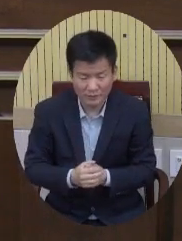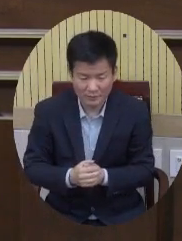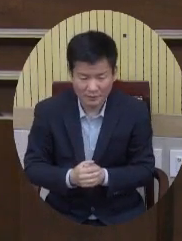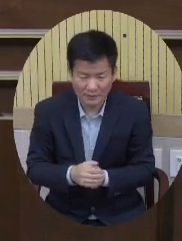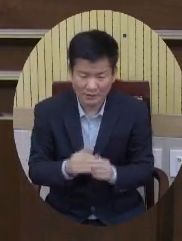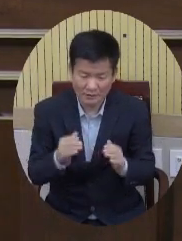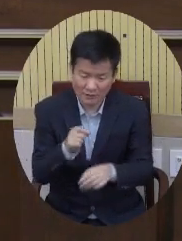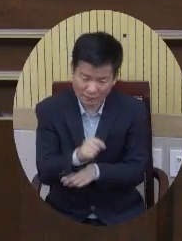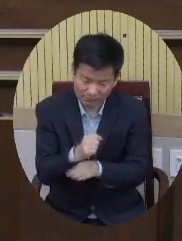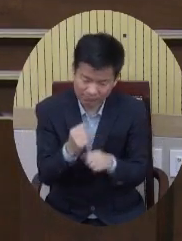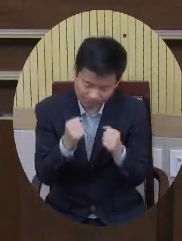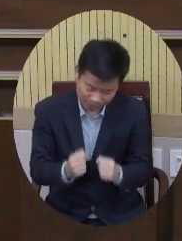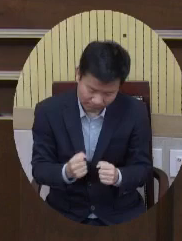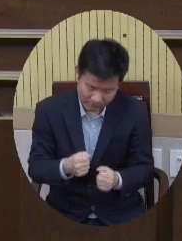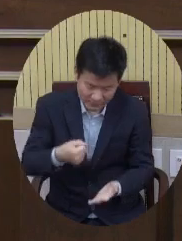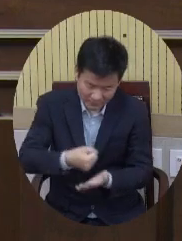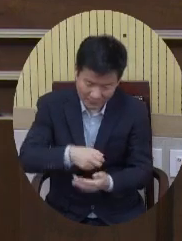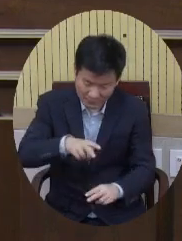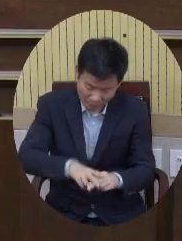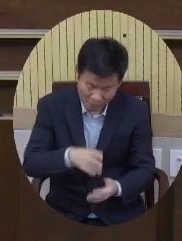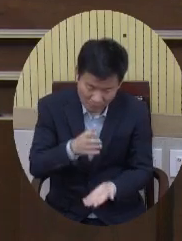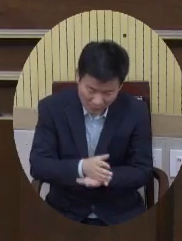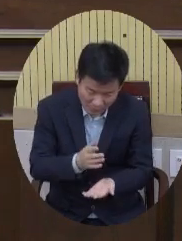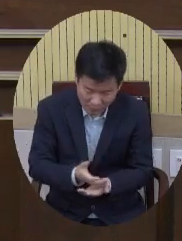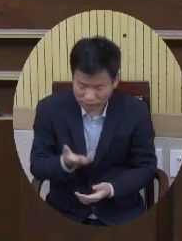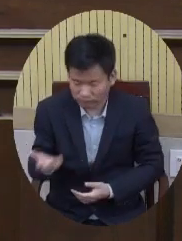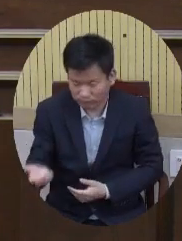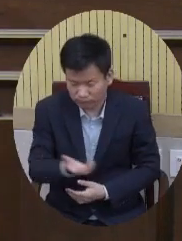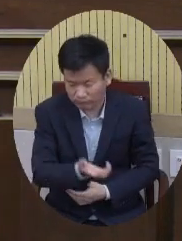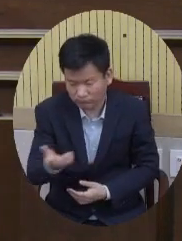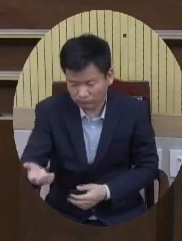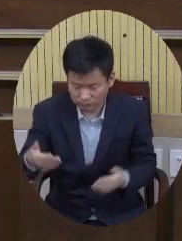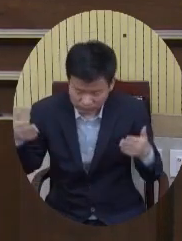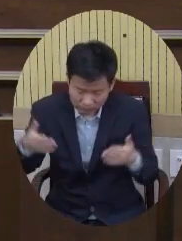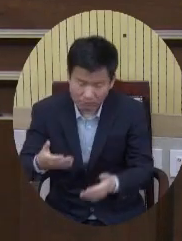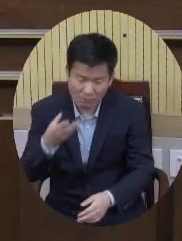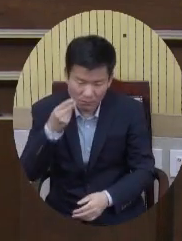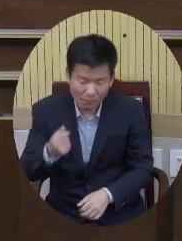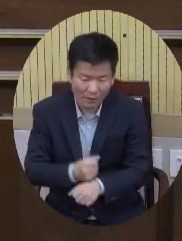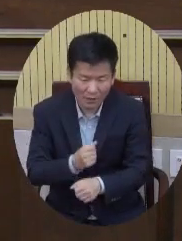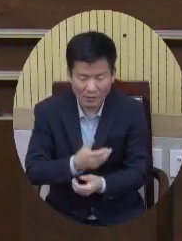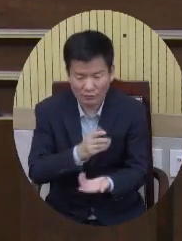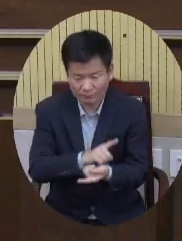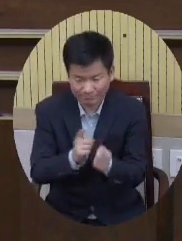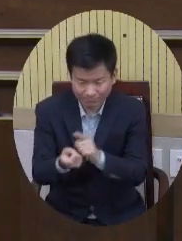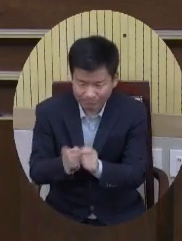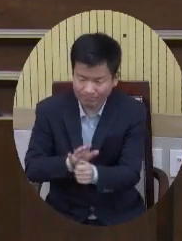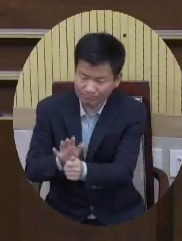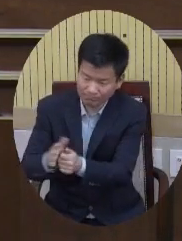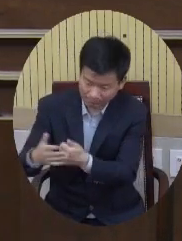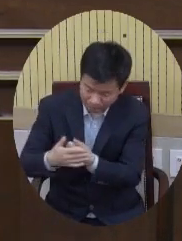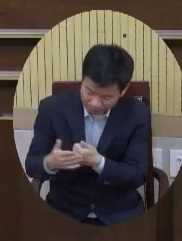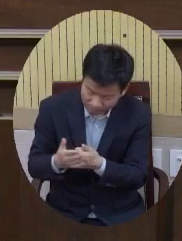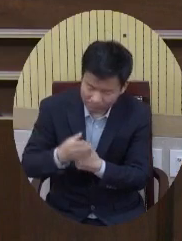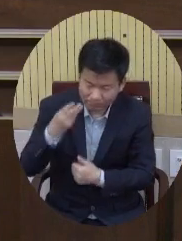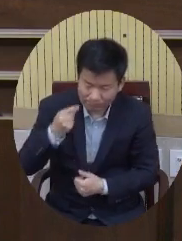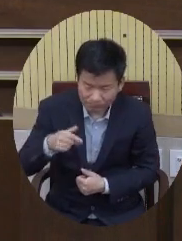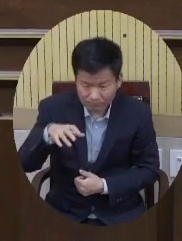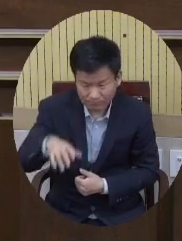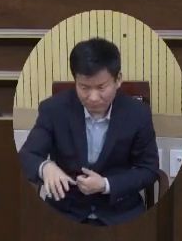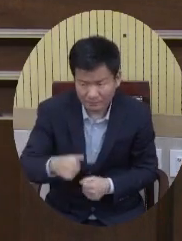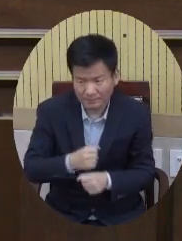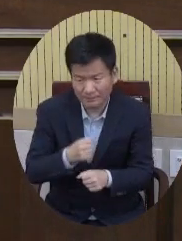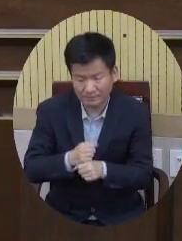고정 사무실 고정 좌석재에서 가변적이면서 업무 집중도를 높이고 부서간 협업도 쉽게 이루어지는 공간으로